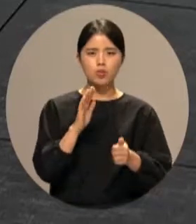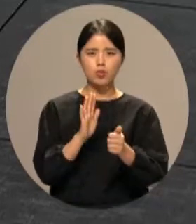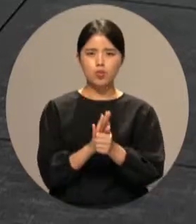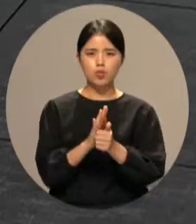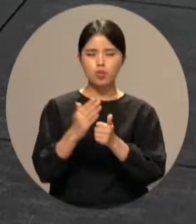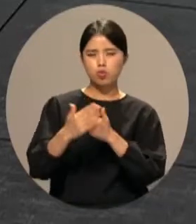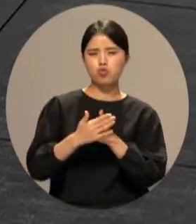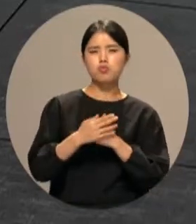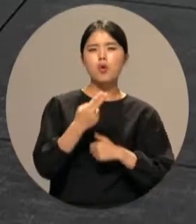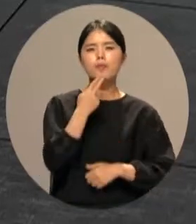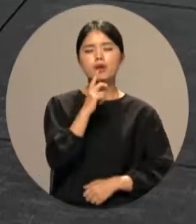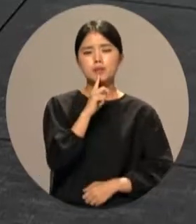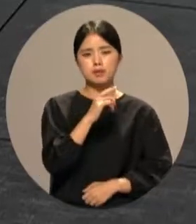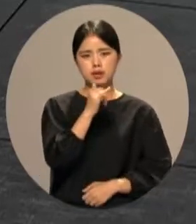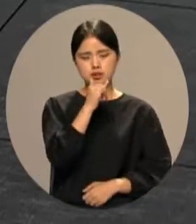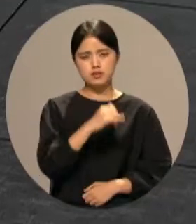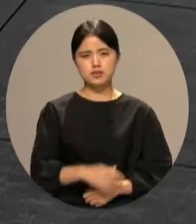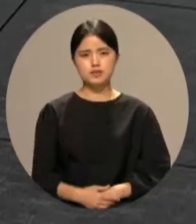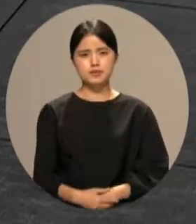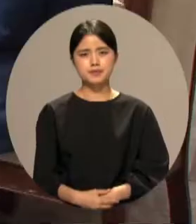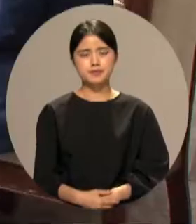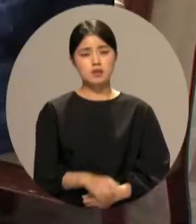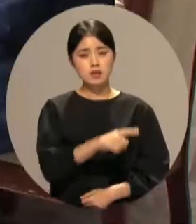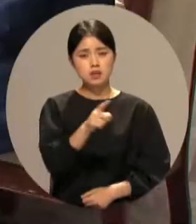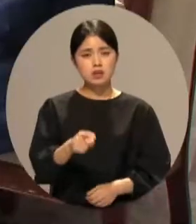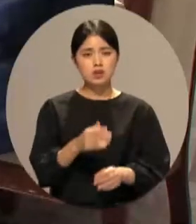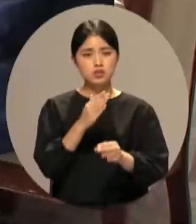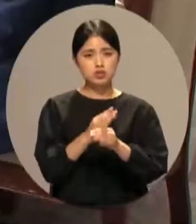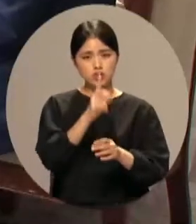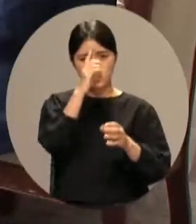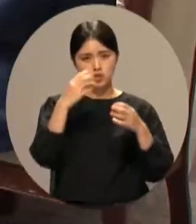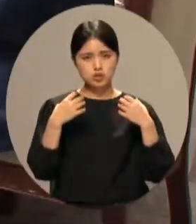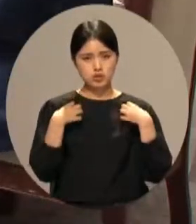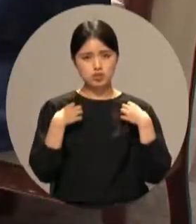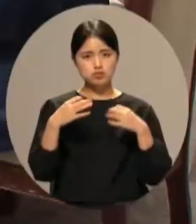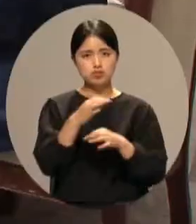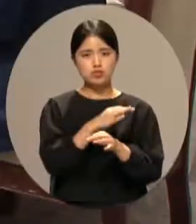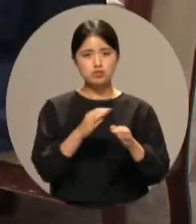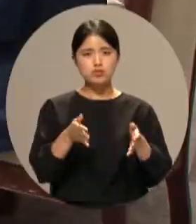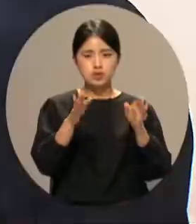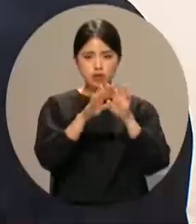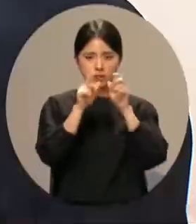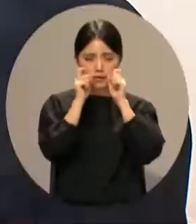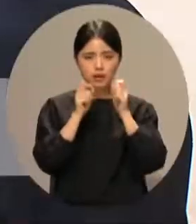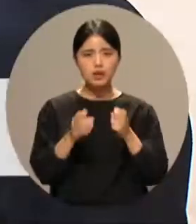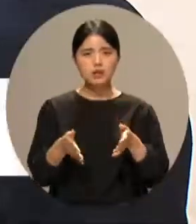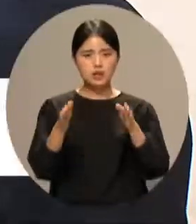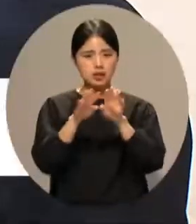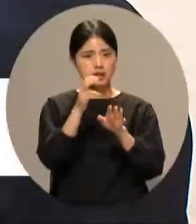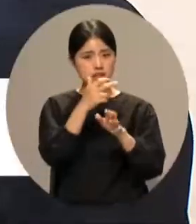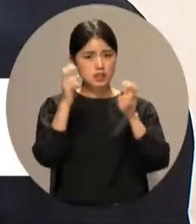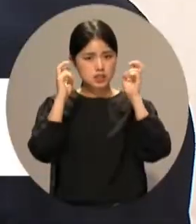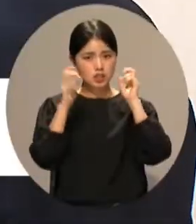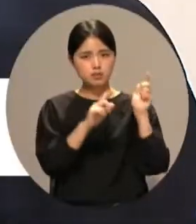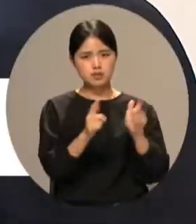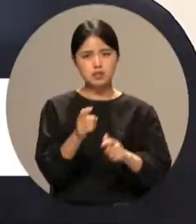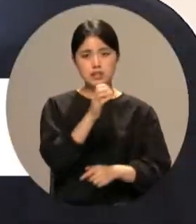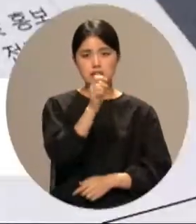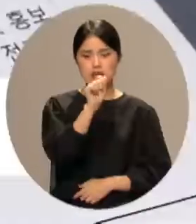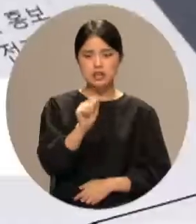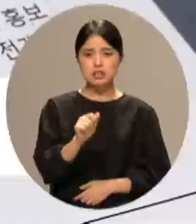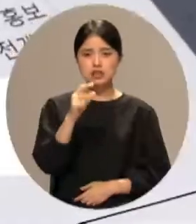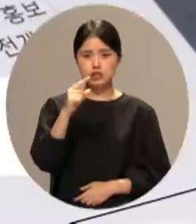응답이 대부분이었습니다. 이런 가운데 정부, 금융기관, 민간기관, 대기업은 ESG